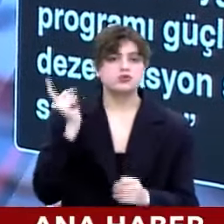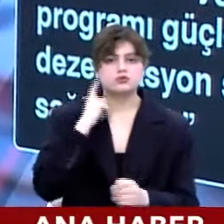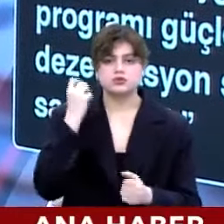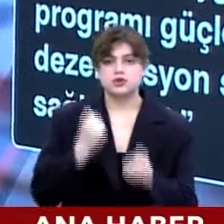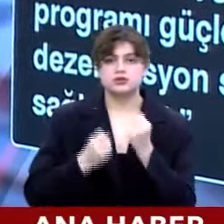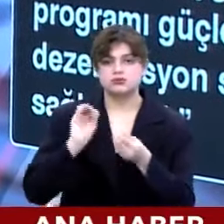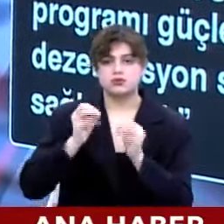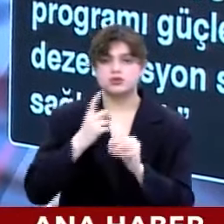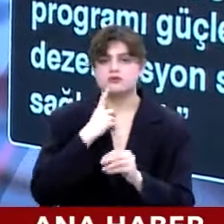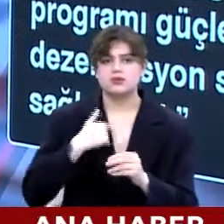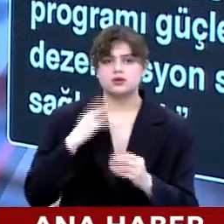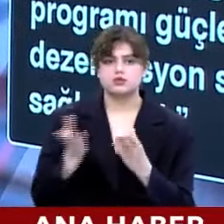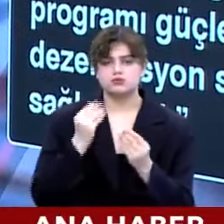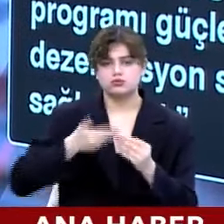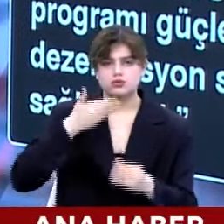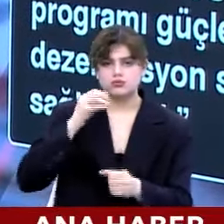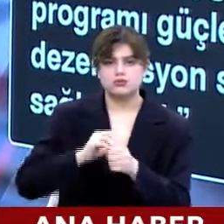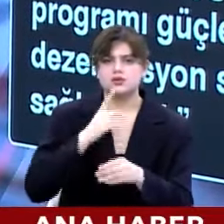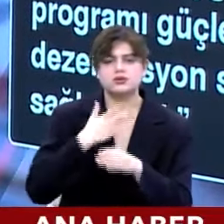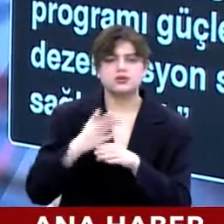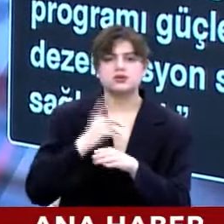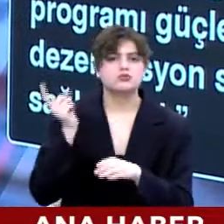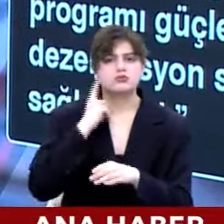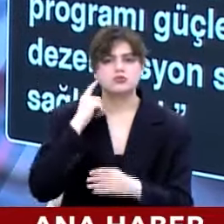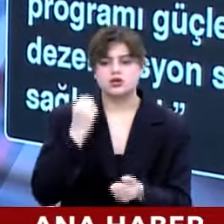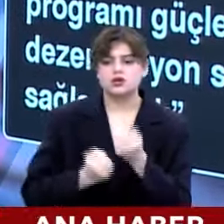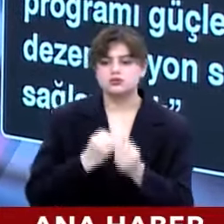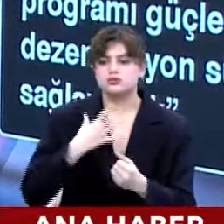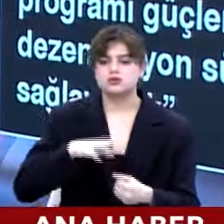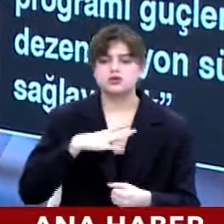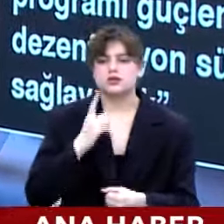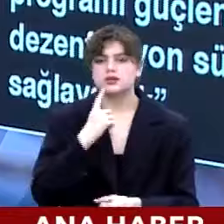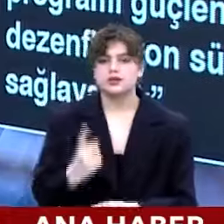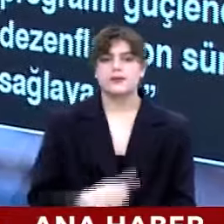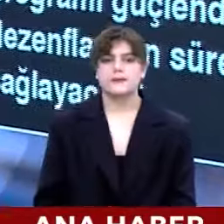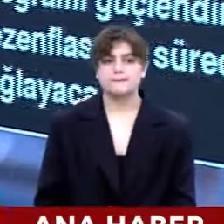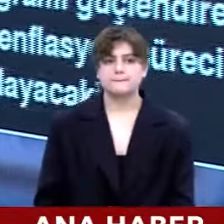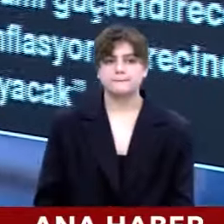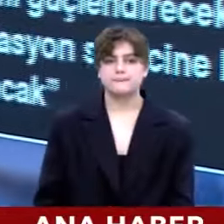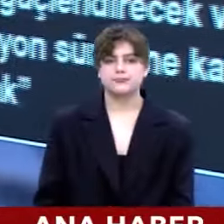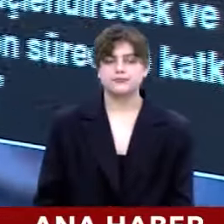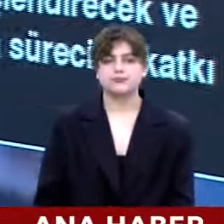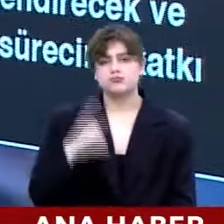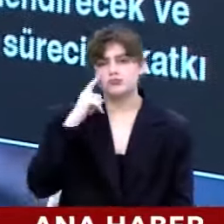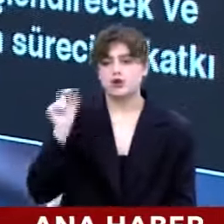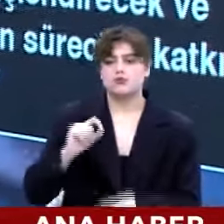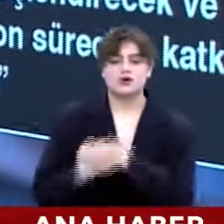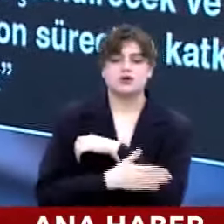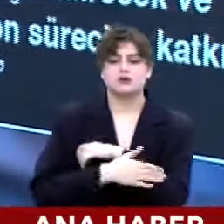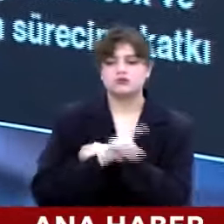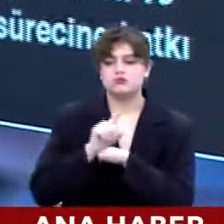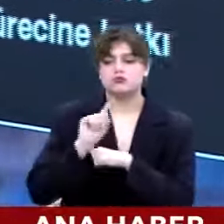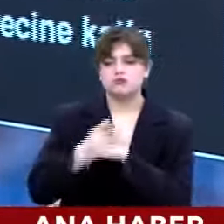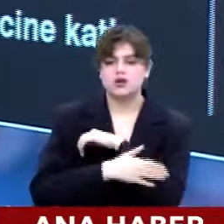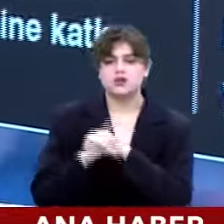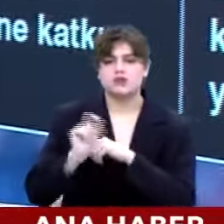araç meselesine ben de çok değindim. Nedir bu sizin araç merakınız dedim. Yok şube müdür yardımcısı, yok şube müdürü, yok ben ne müdürü, şu müdür